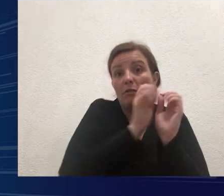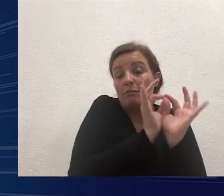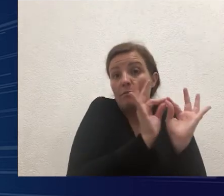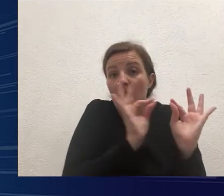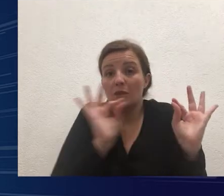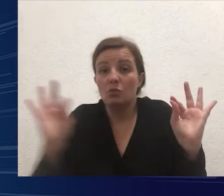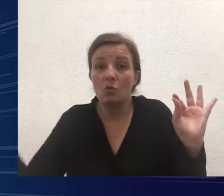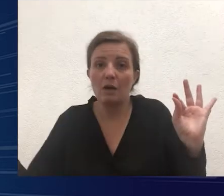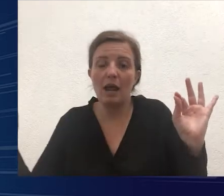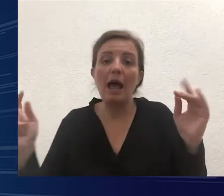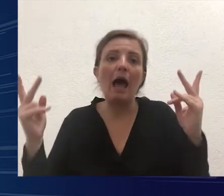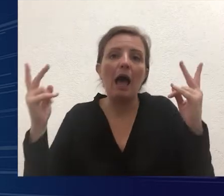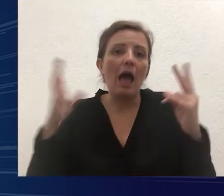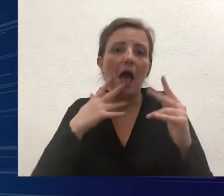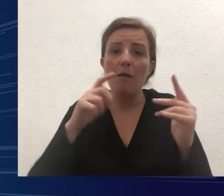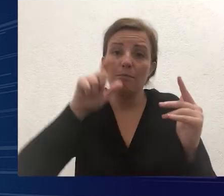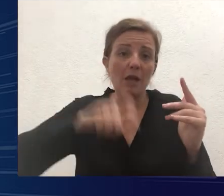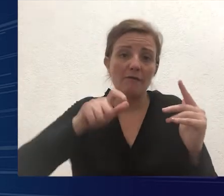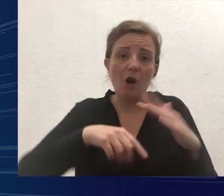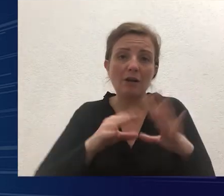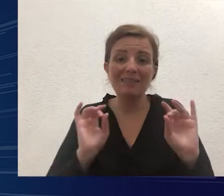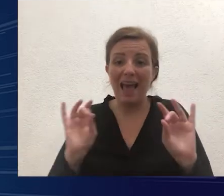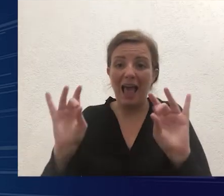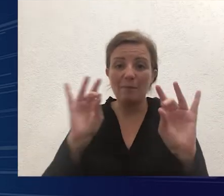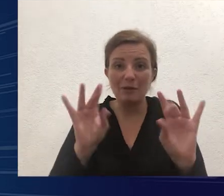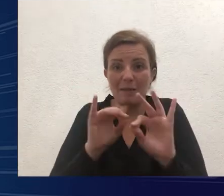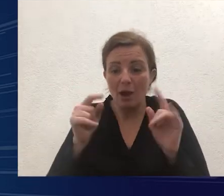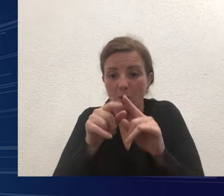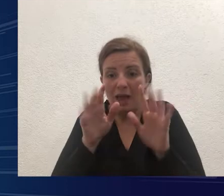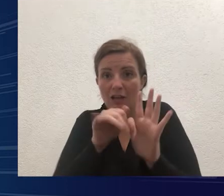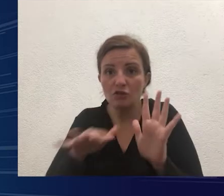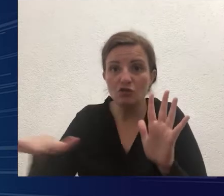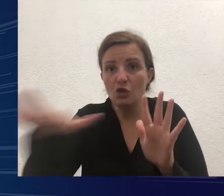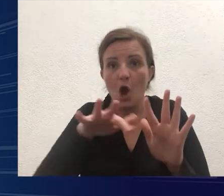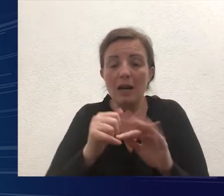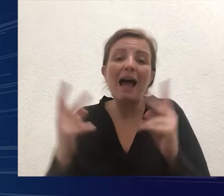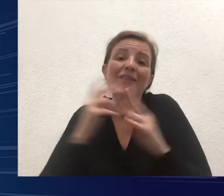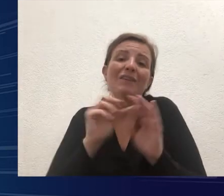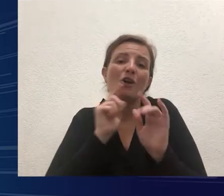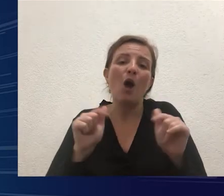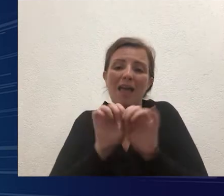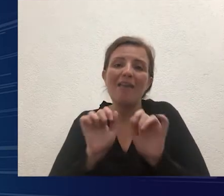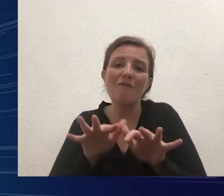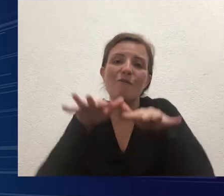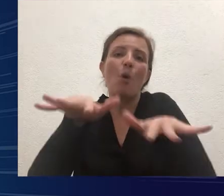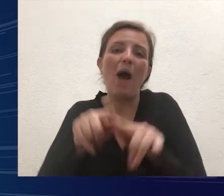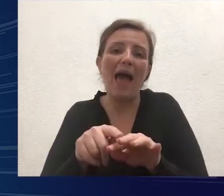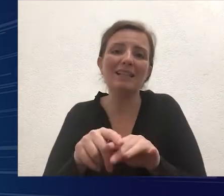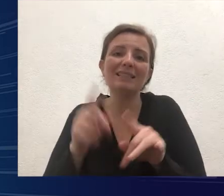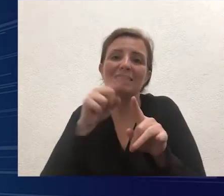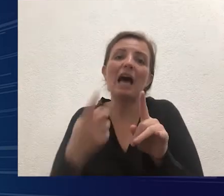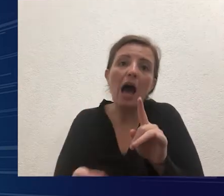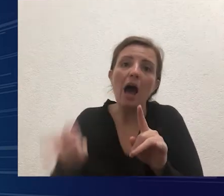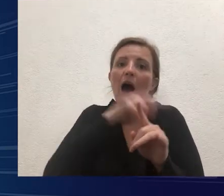davanti a quella estensione è inevitabile che fatto epidemico circostanziato influenza ancora relativamente